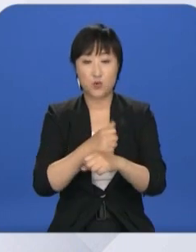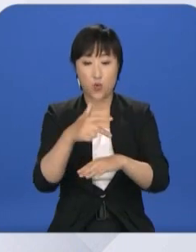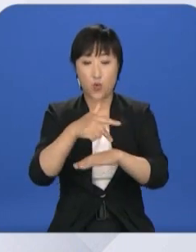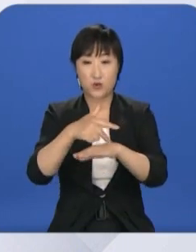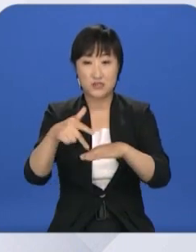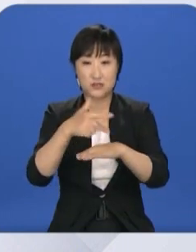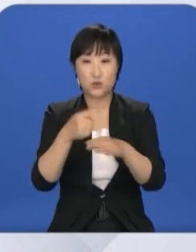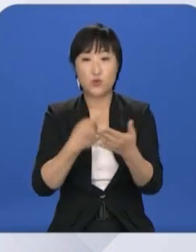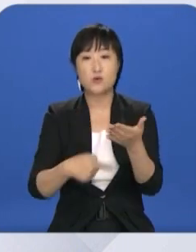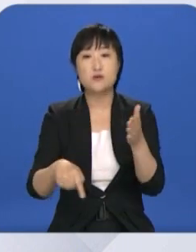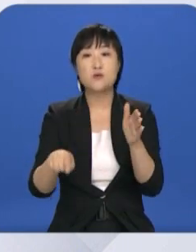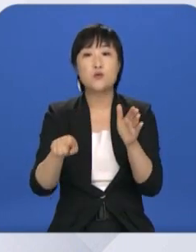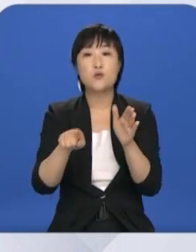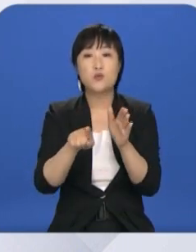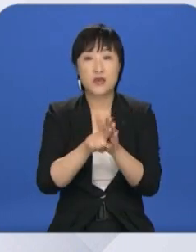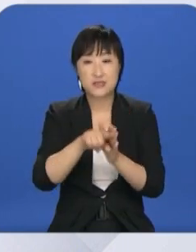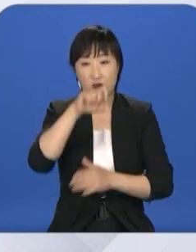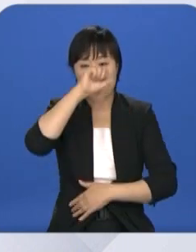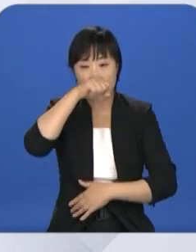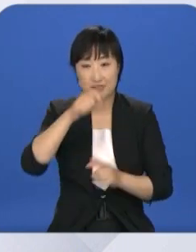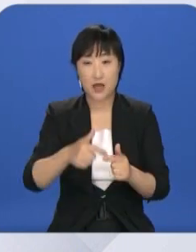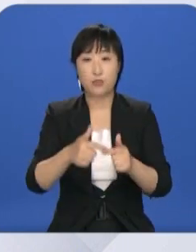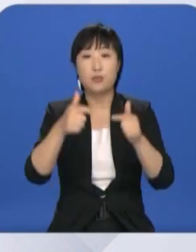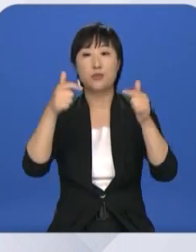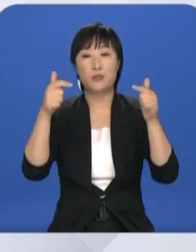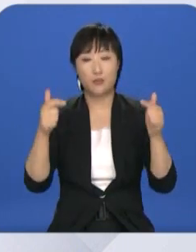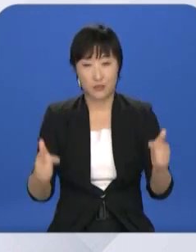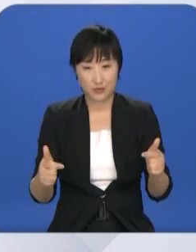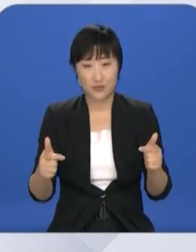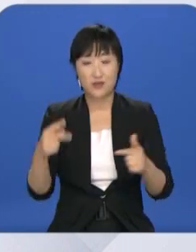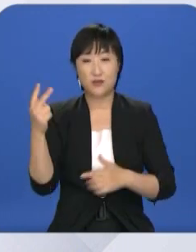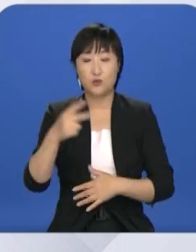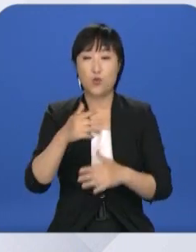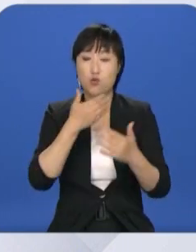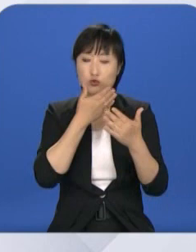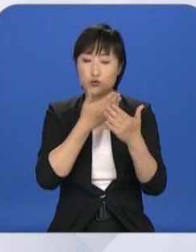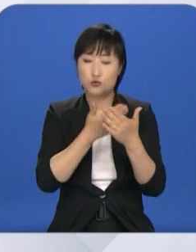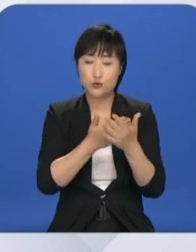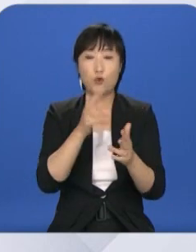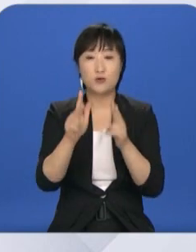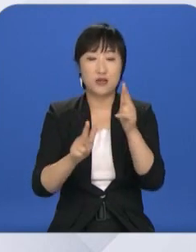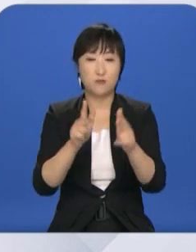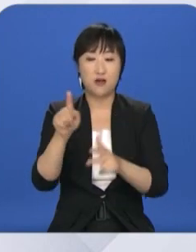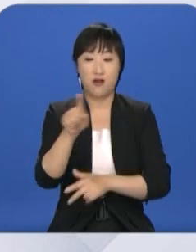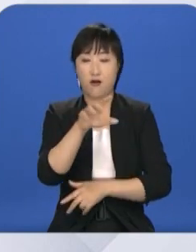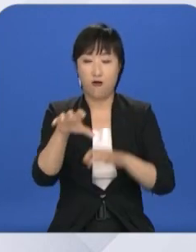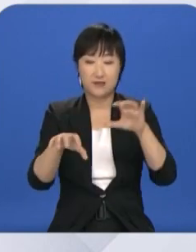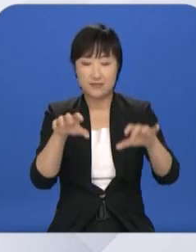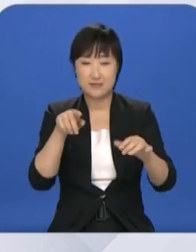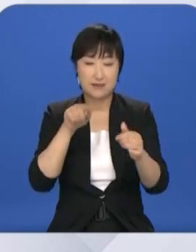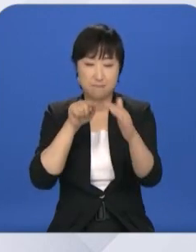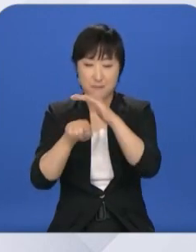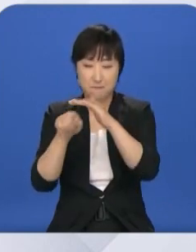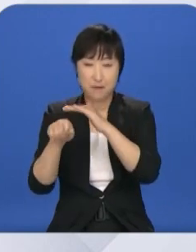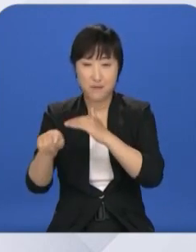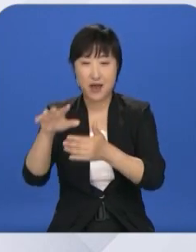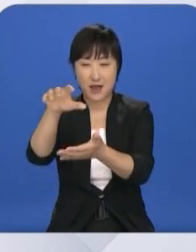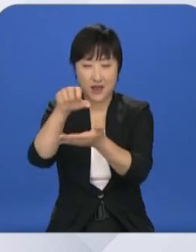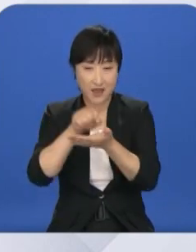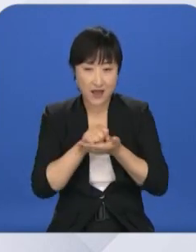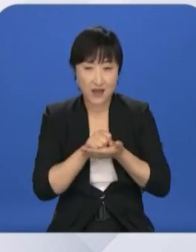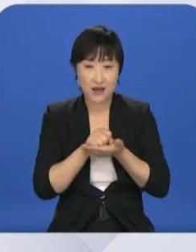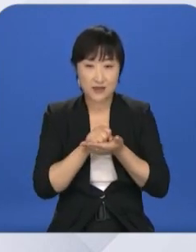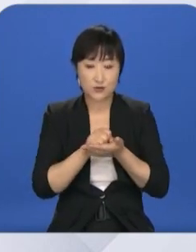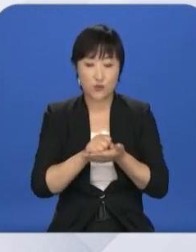우리 진도를 위해서 예산 확보는 물론 또 중요 사업은 어디든지 쫓아가서 어떤 예산